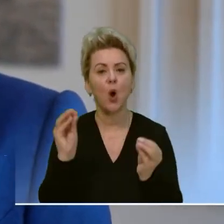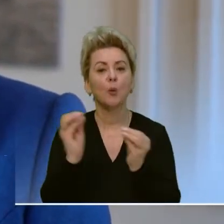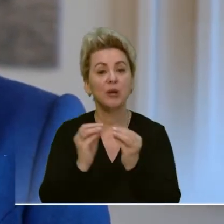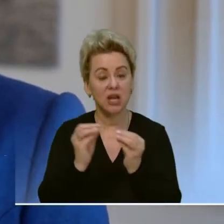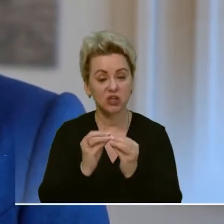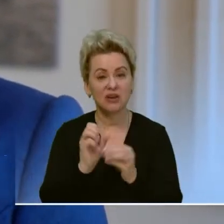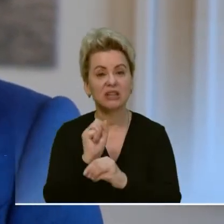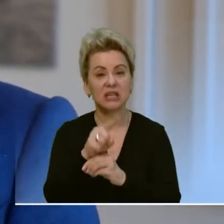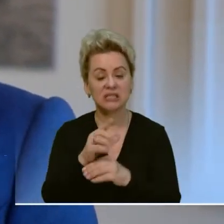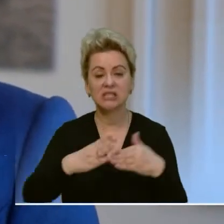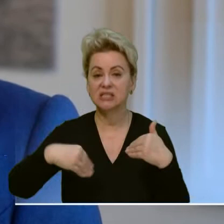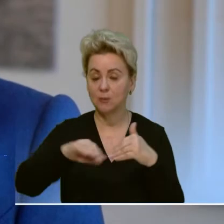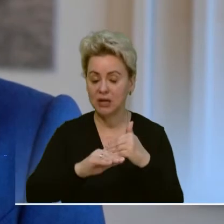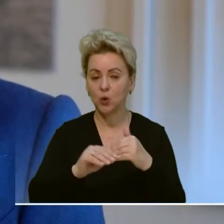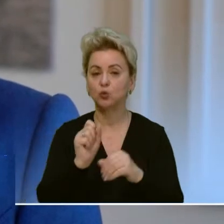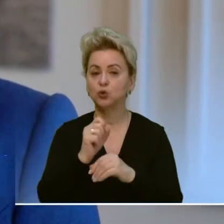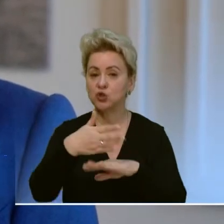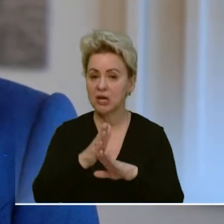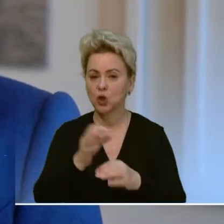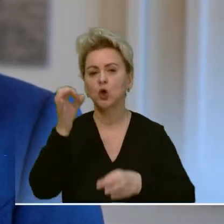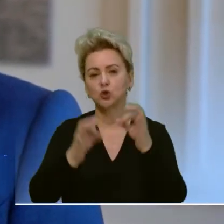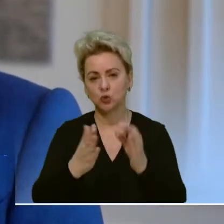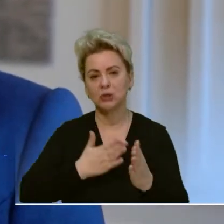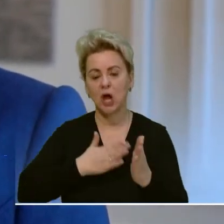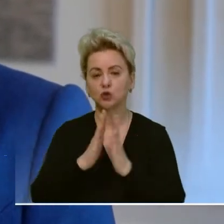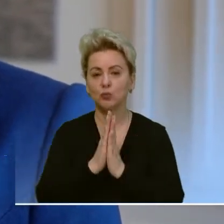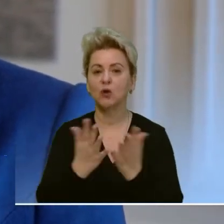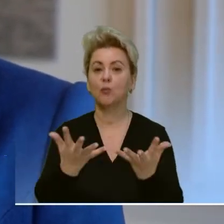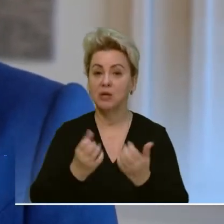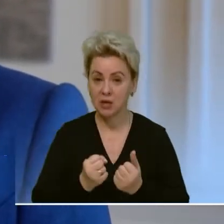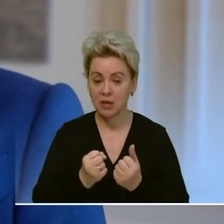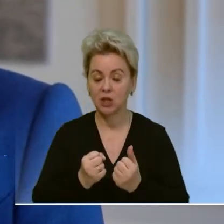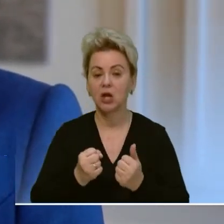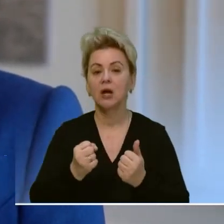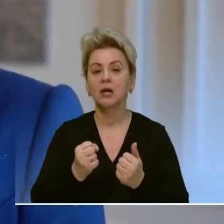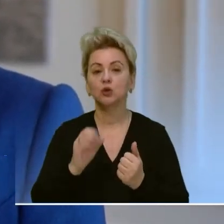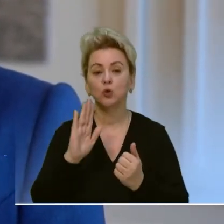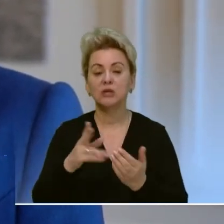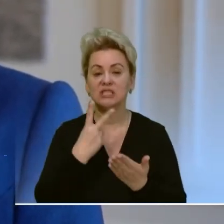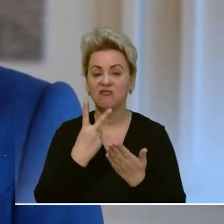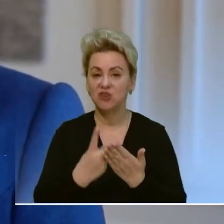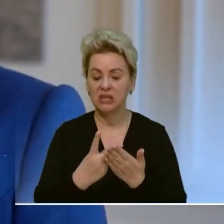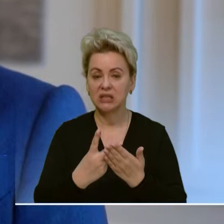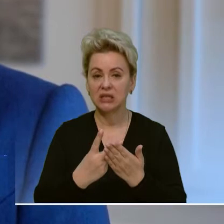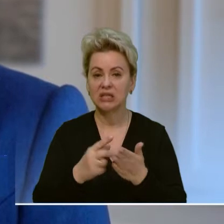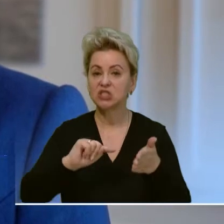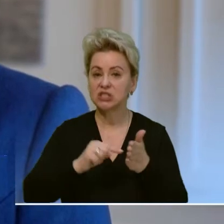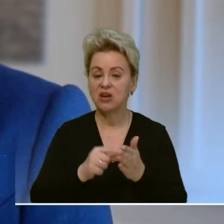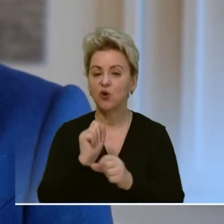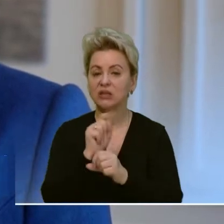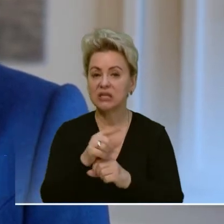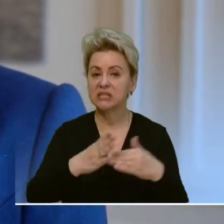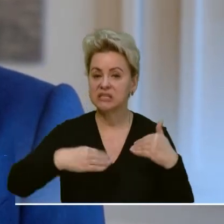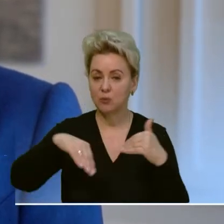прежнего назначения земельного участка. И суд нашу просьбу удовлетворил. То есть вид целевого